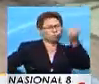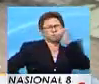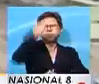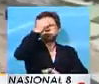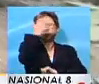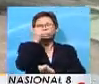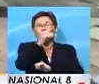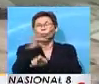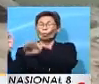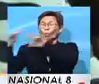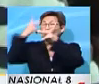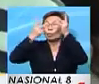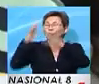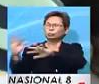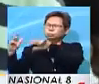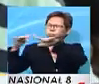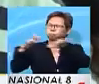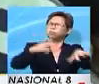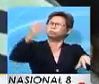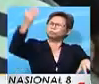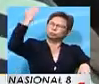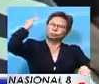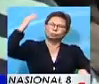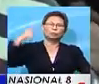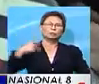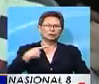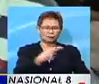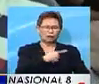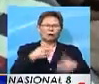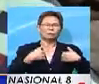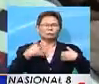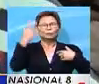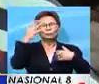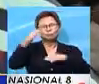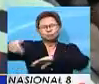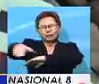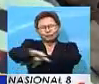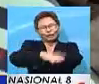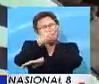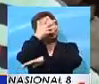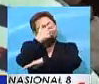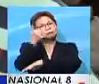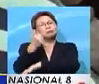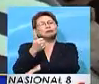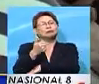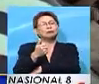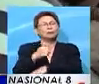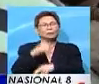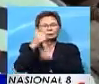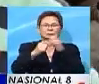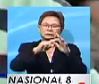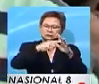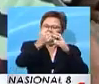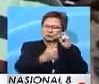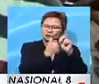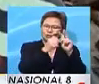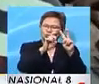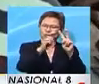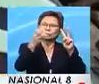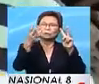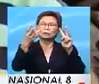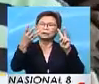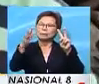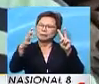tumpuan pelancong Kita pernah mempunyai pantai yang comel cantik dan m tahun lepas kita telah